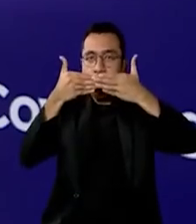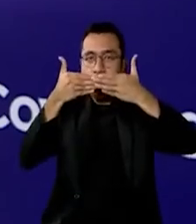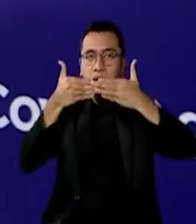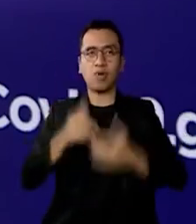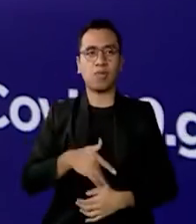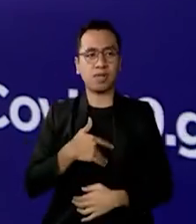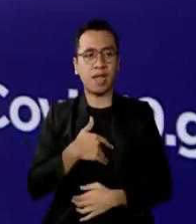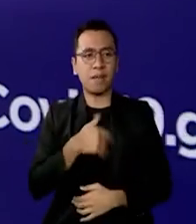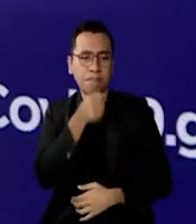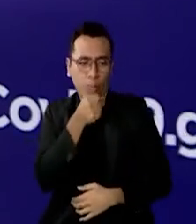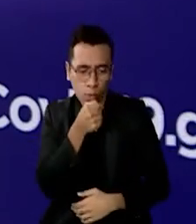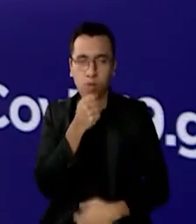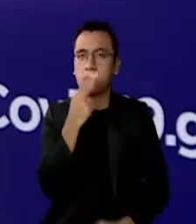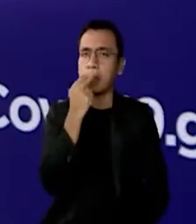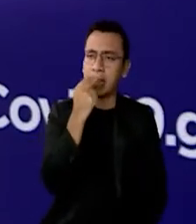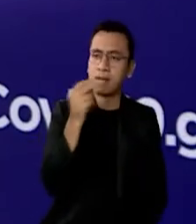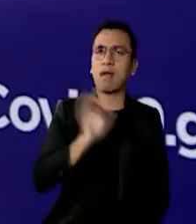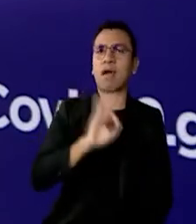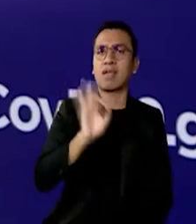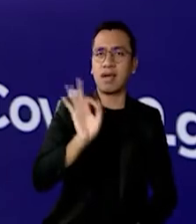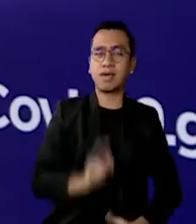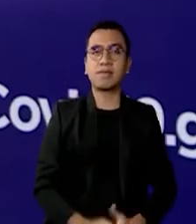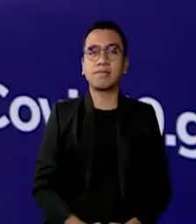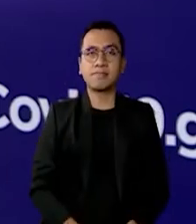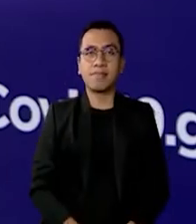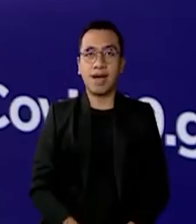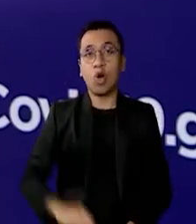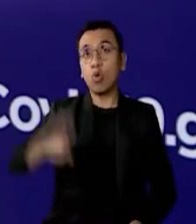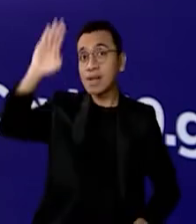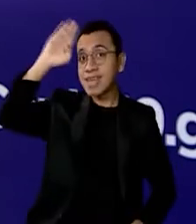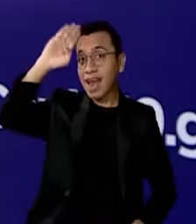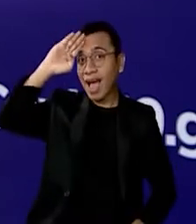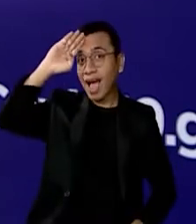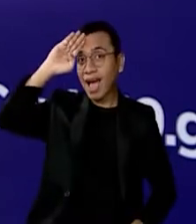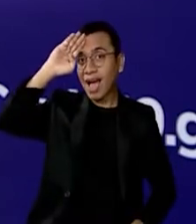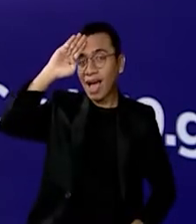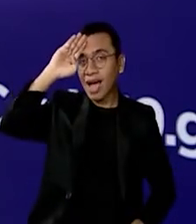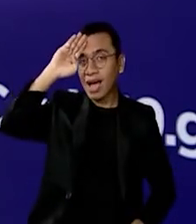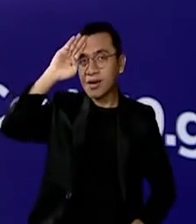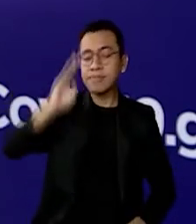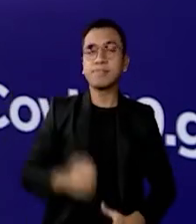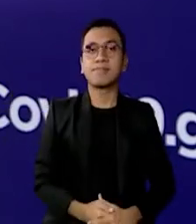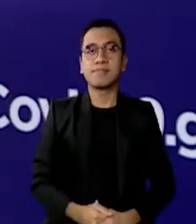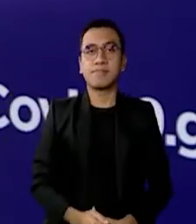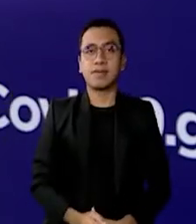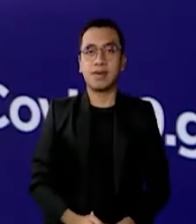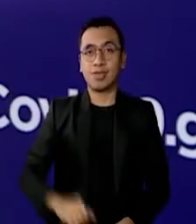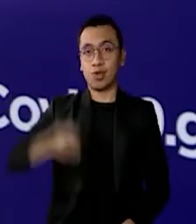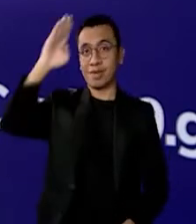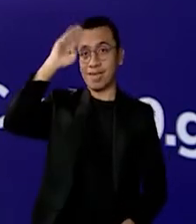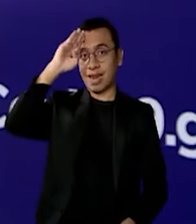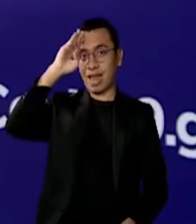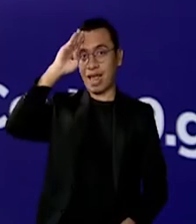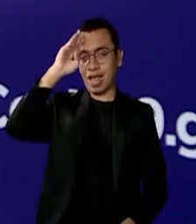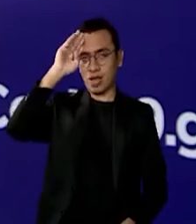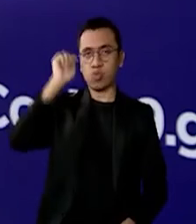ada Pilek enggak ada gangguan pernafasan nah pada saat apel itu memang Semenjak itu kan beberapa waktu yang lalu ya sudah kita